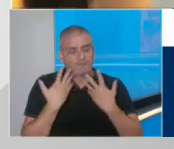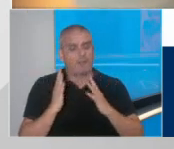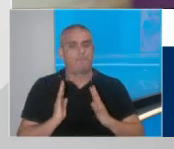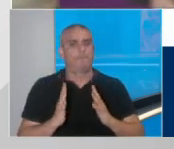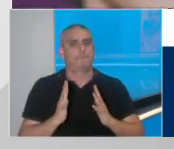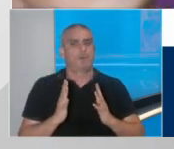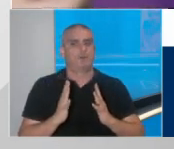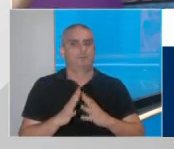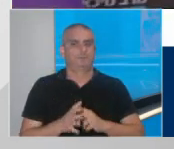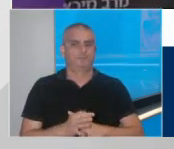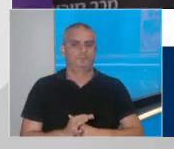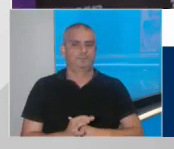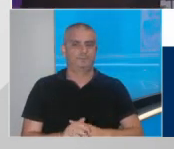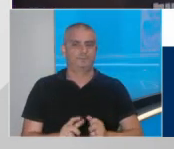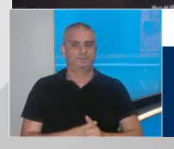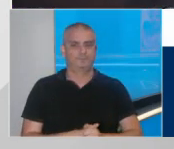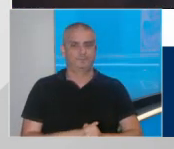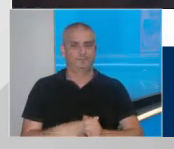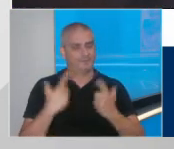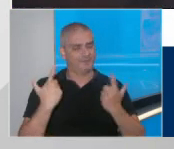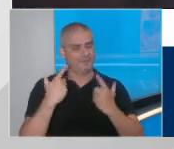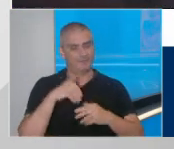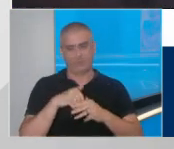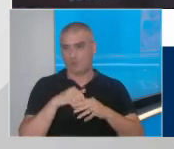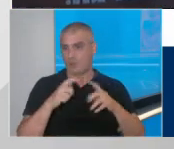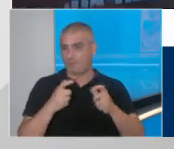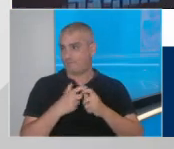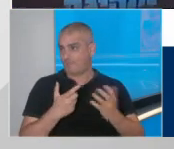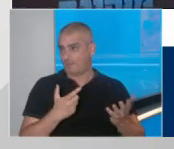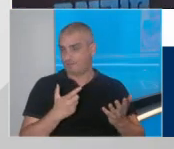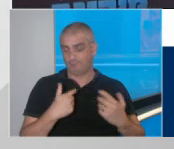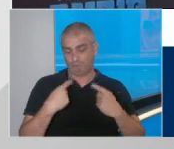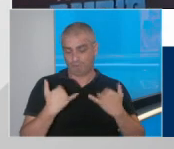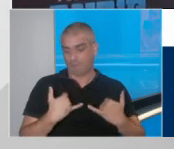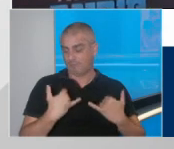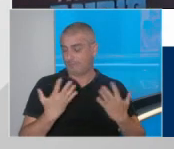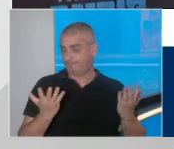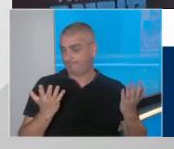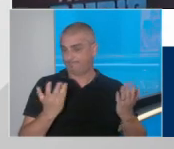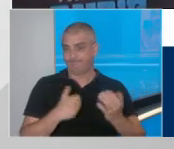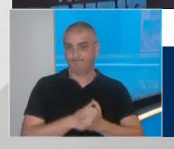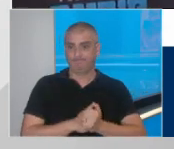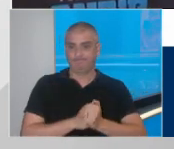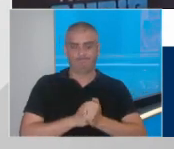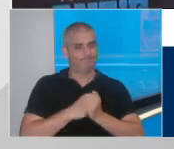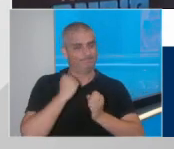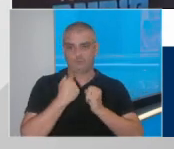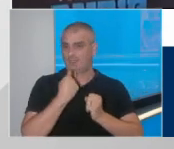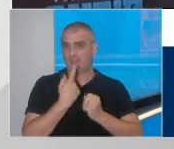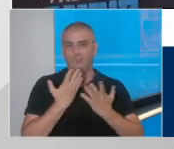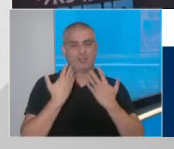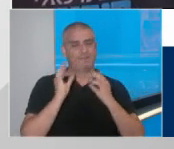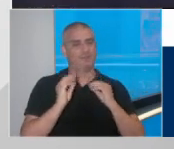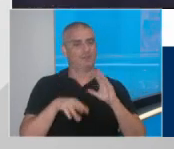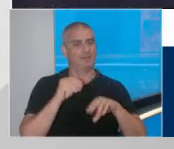מאוד חגיגית וססגונית במסדרונות המפלגה בימים האלה. קשה לי להגיד שאין אווירה